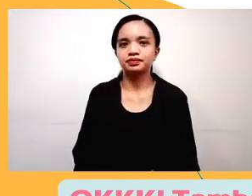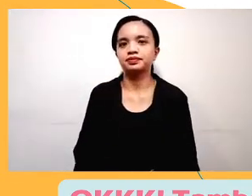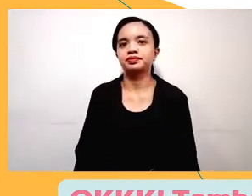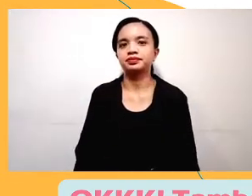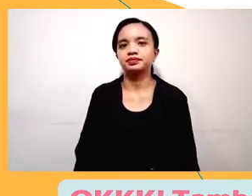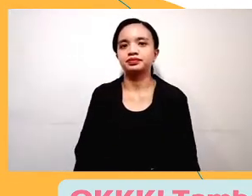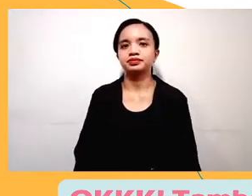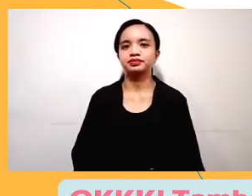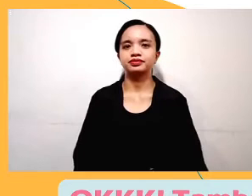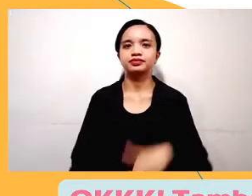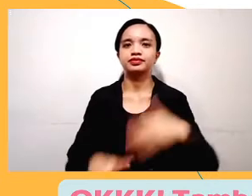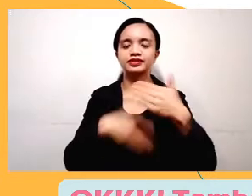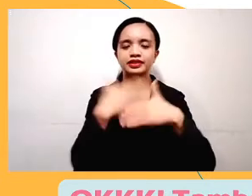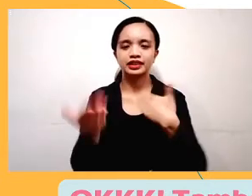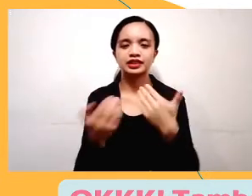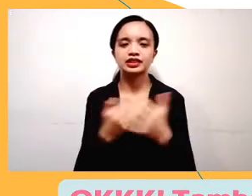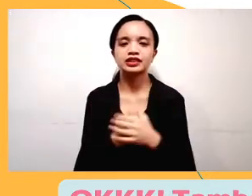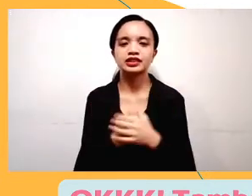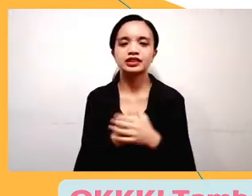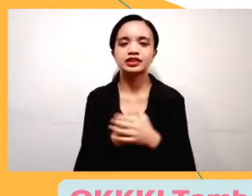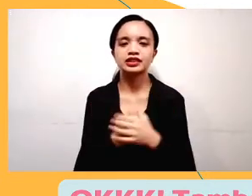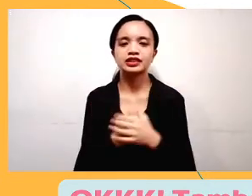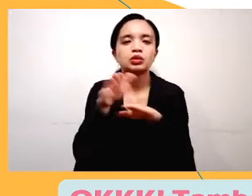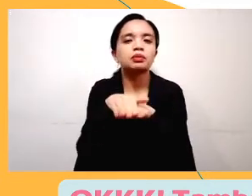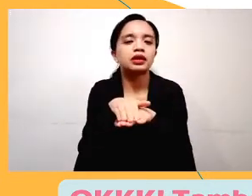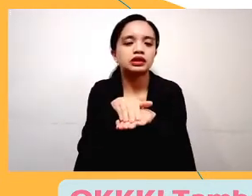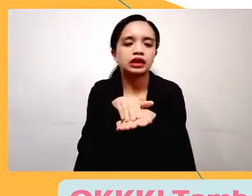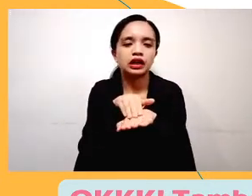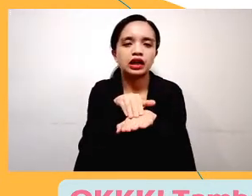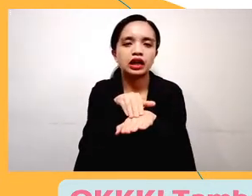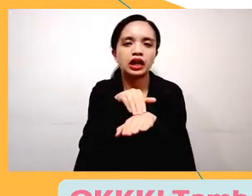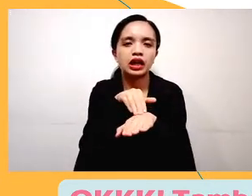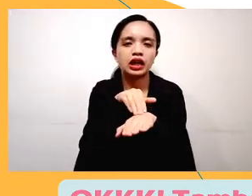Ngayon naman, subukan natin ng mabagal na ikaw.